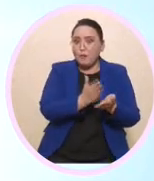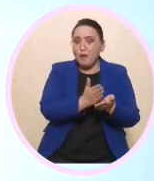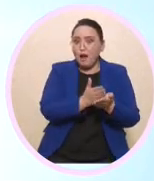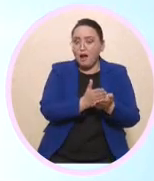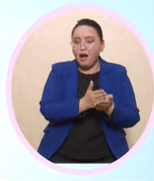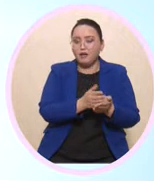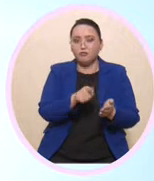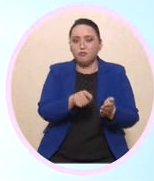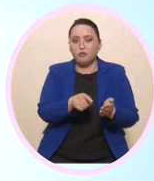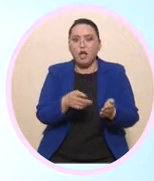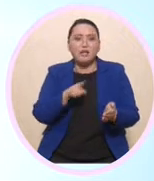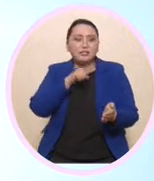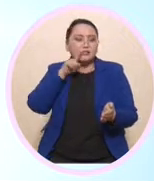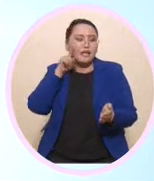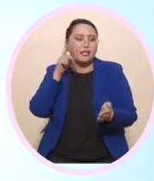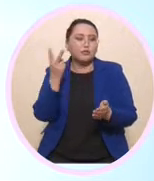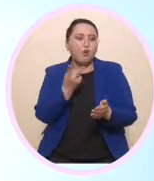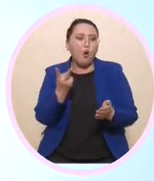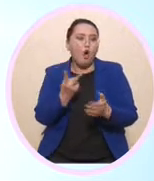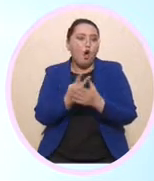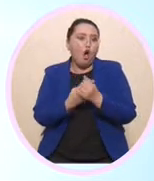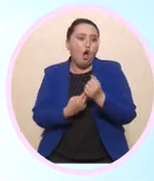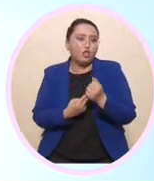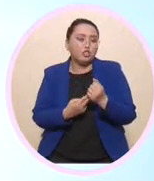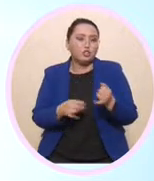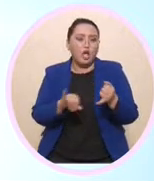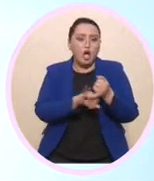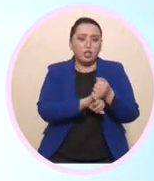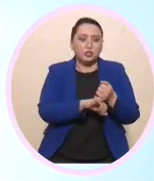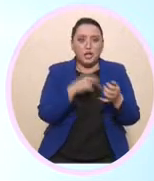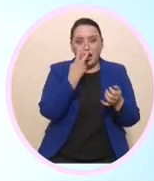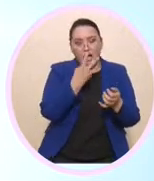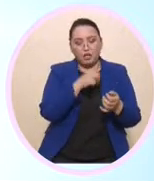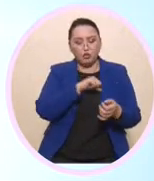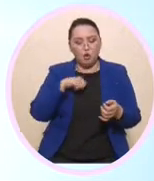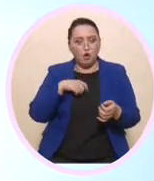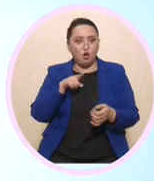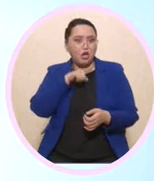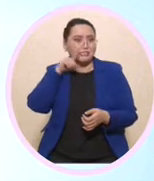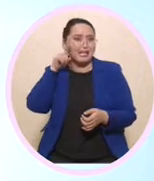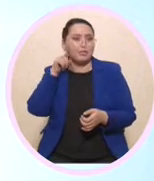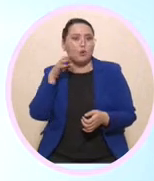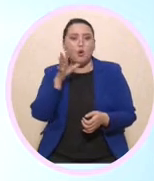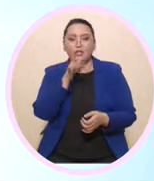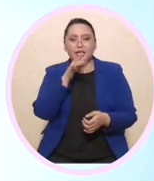хоёр залуу хосыг хараад өөрийнхөө залуу насыг дурсчин.